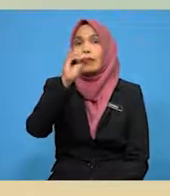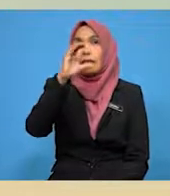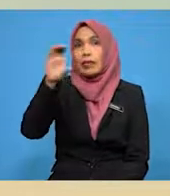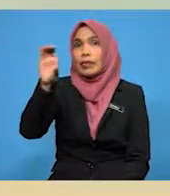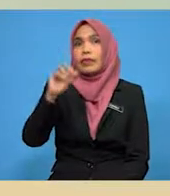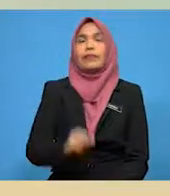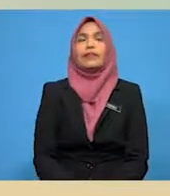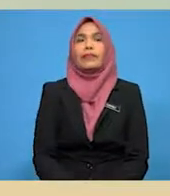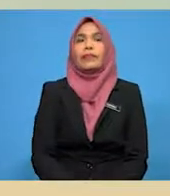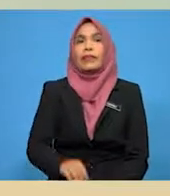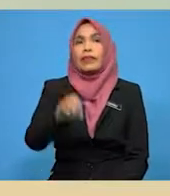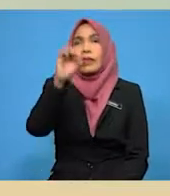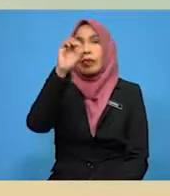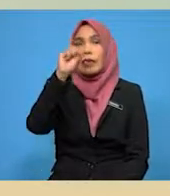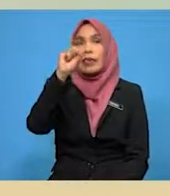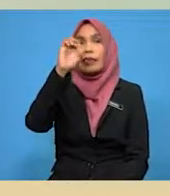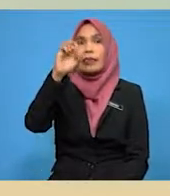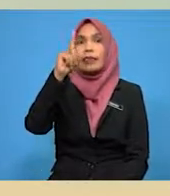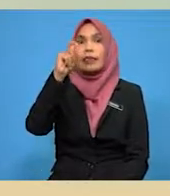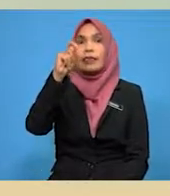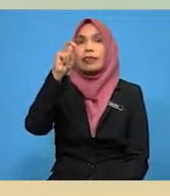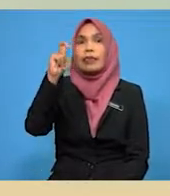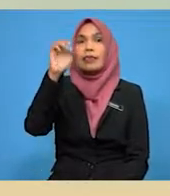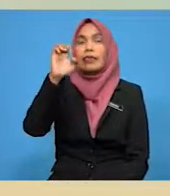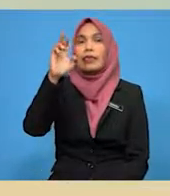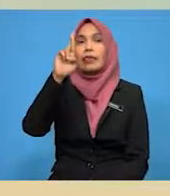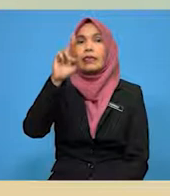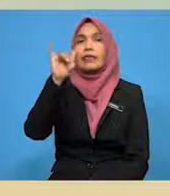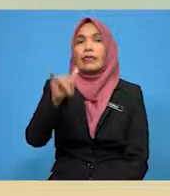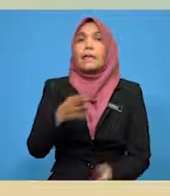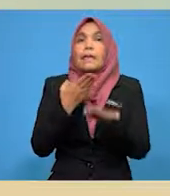setter yang dilengkapi dengan turner yang berfungsi dengan baik.